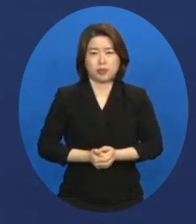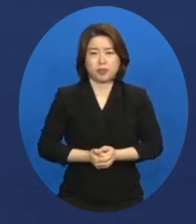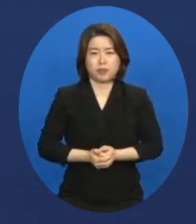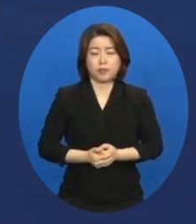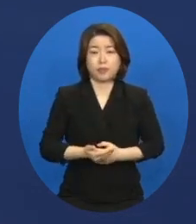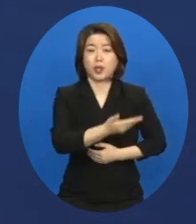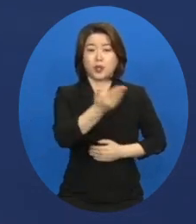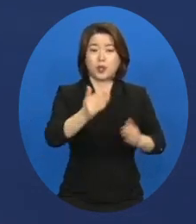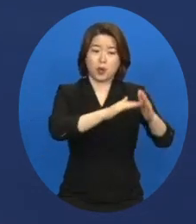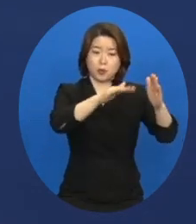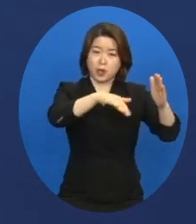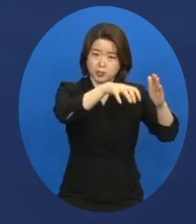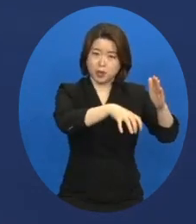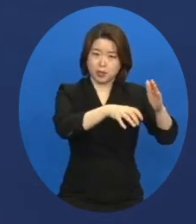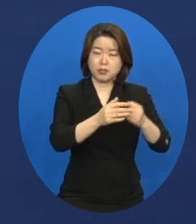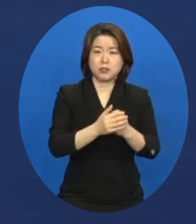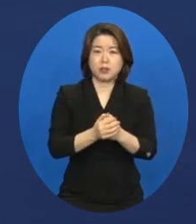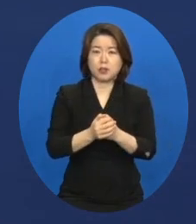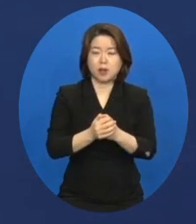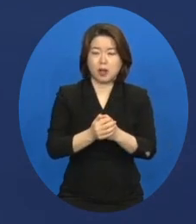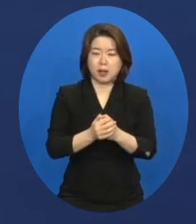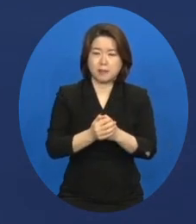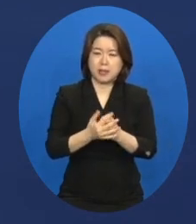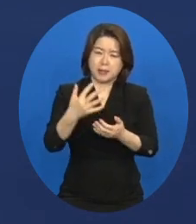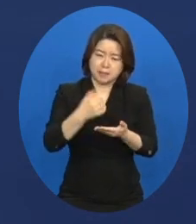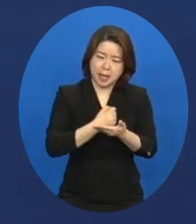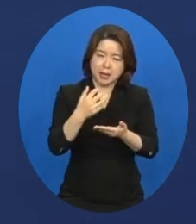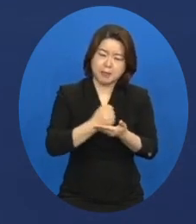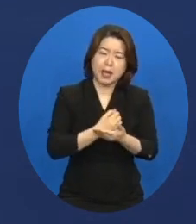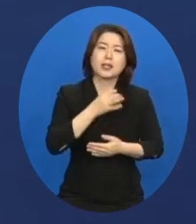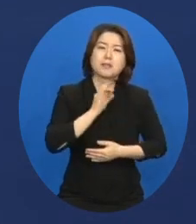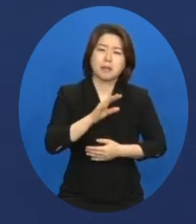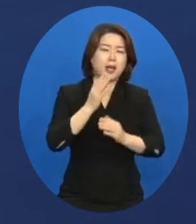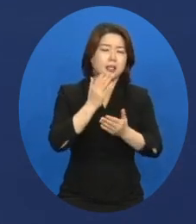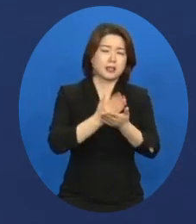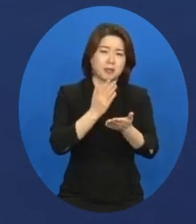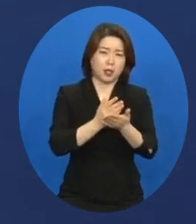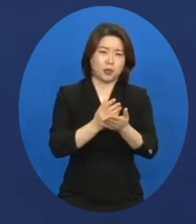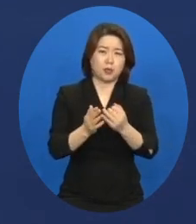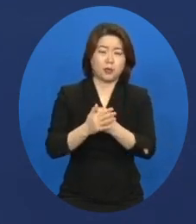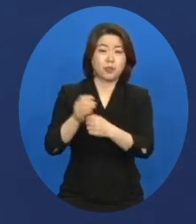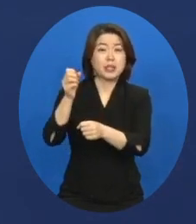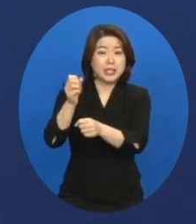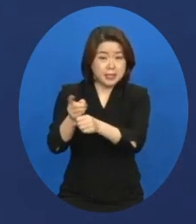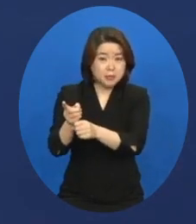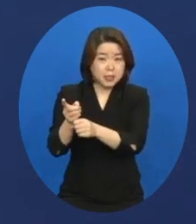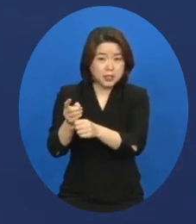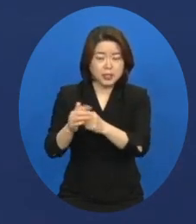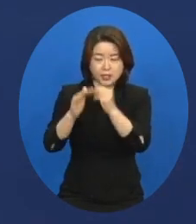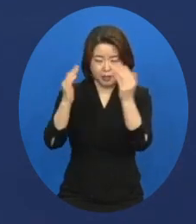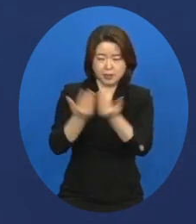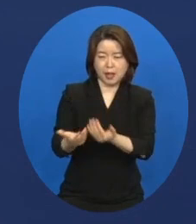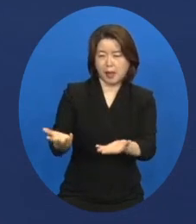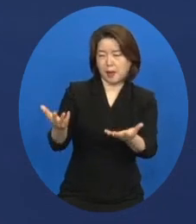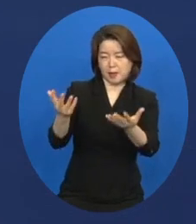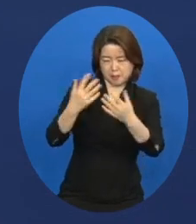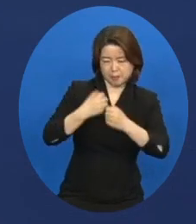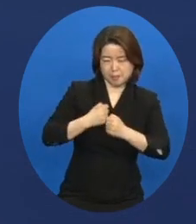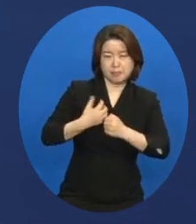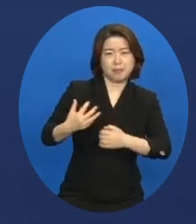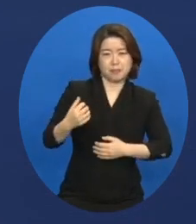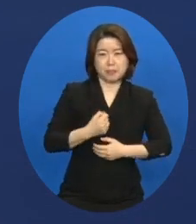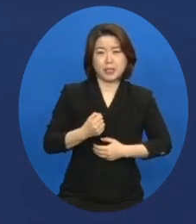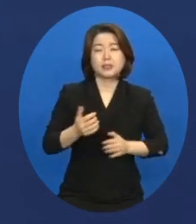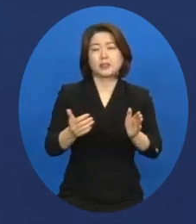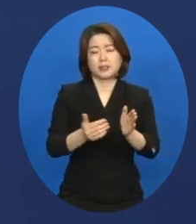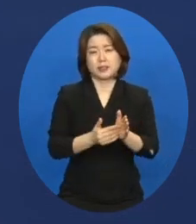여러분의 가정에서도 받으려고 생각하지 마시고 이미 다 받으셨잖아요.